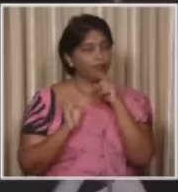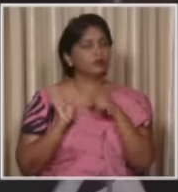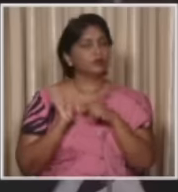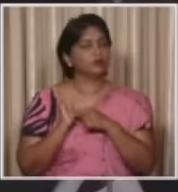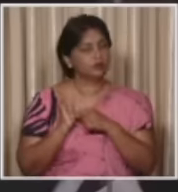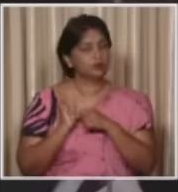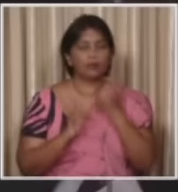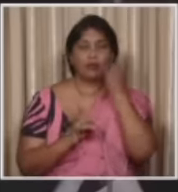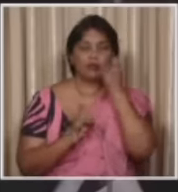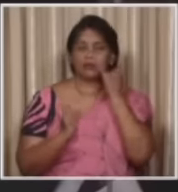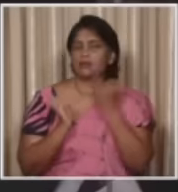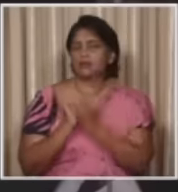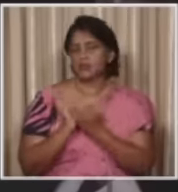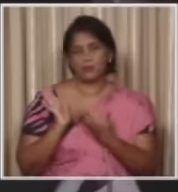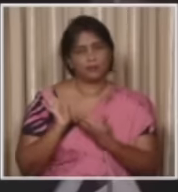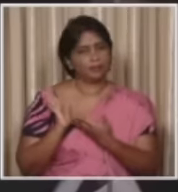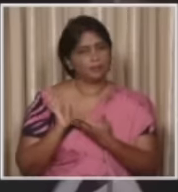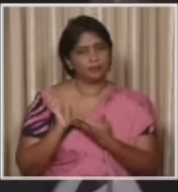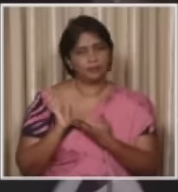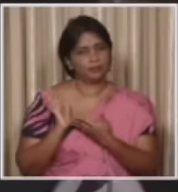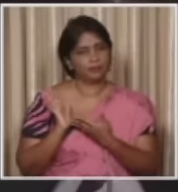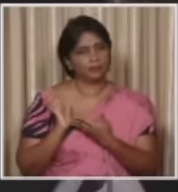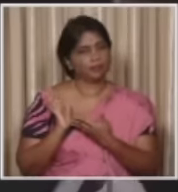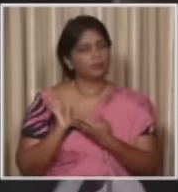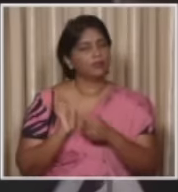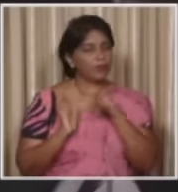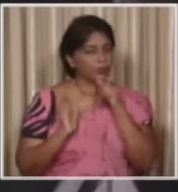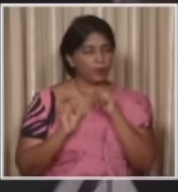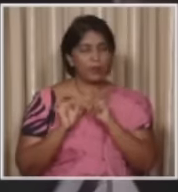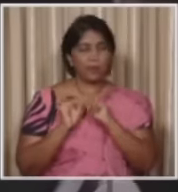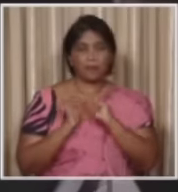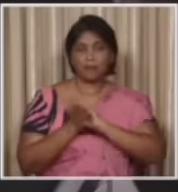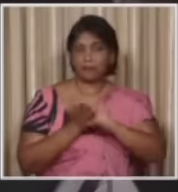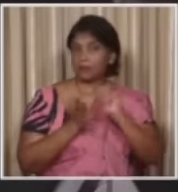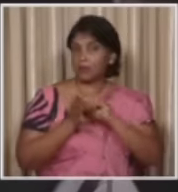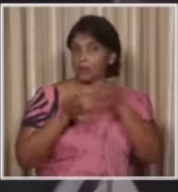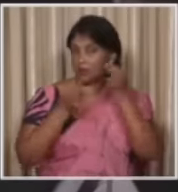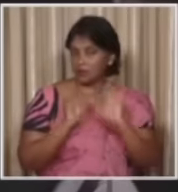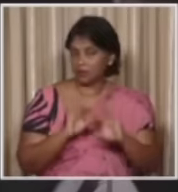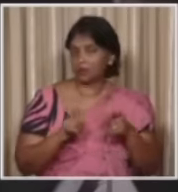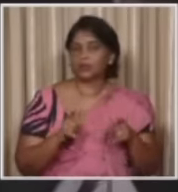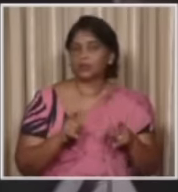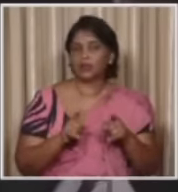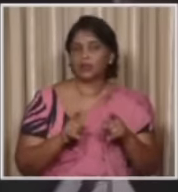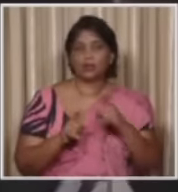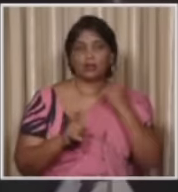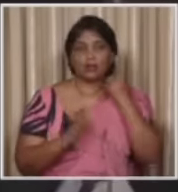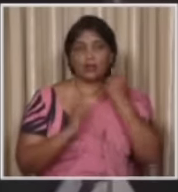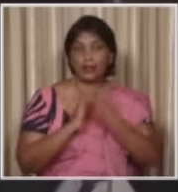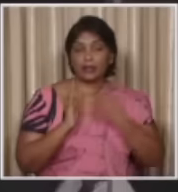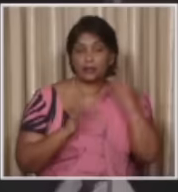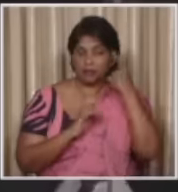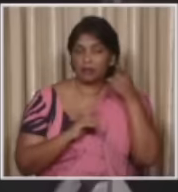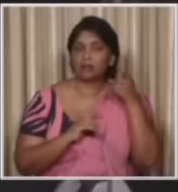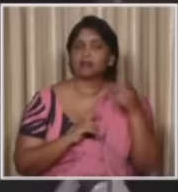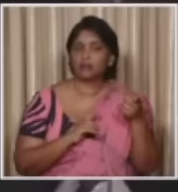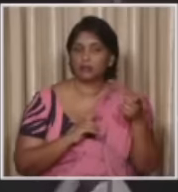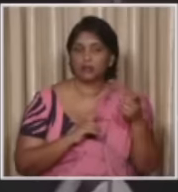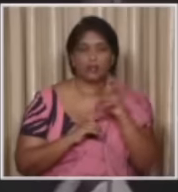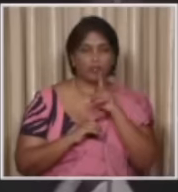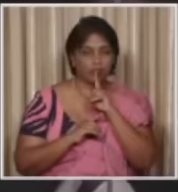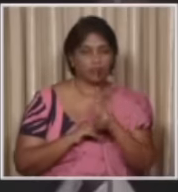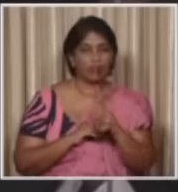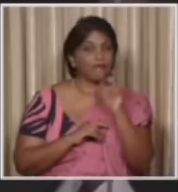මේ යෝජනාව දෝෂ සහගතයි ඒක හරියට ඩ්‍රාෆ්ට් වෙලා නැහැ ඩ්‍රාෆ්ට් කරපු නීති විශාරදින් ඉන්නවනම් අර අර මං කිව්ව